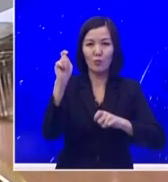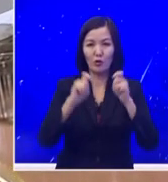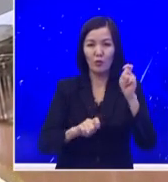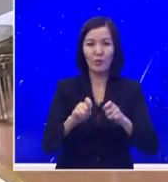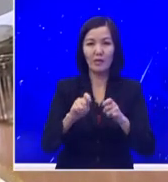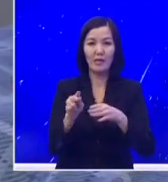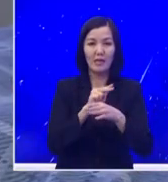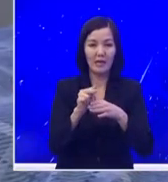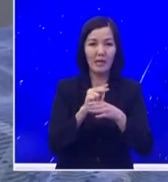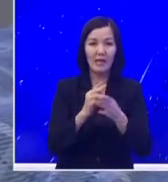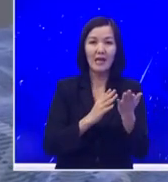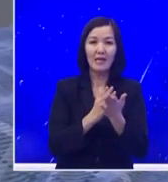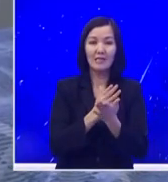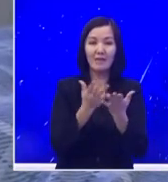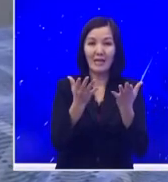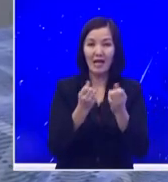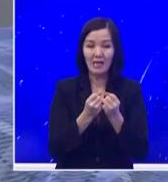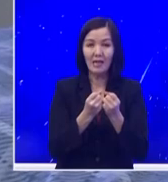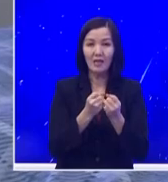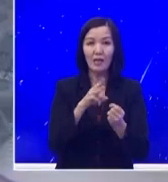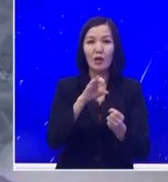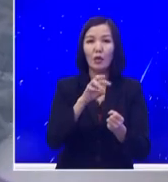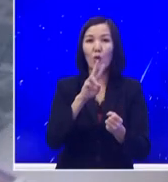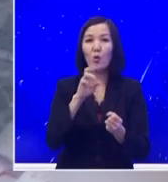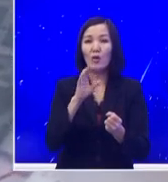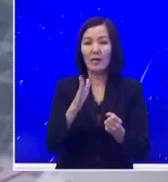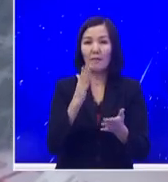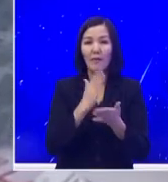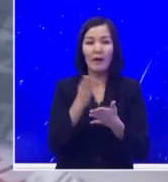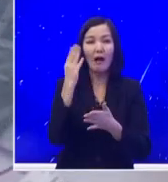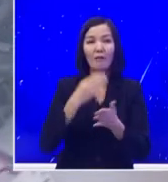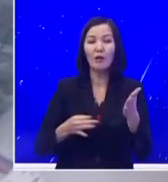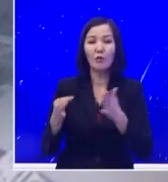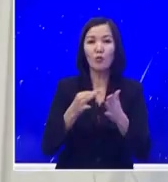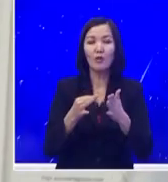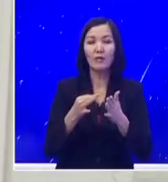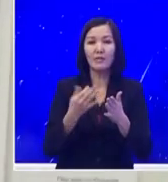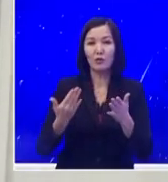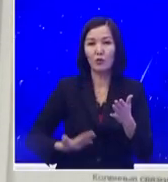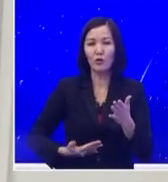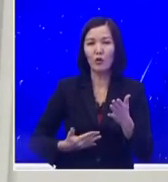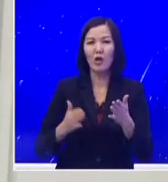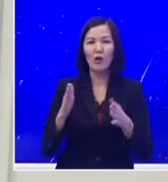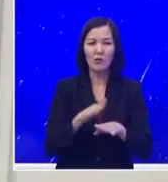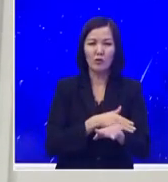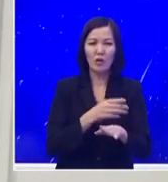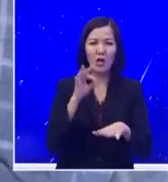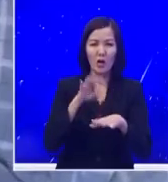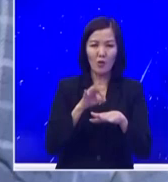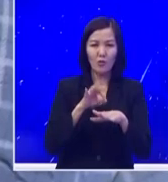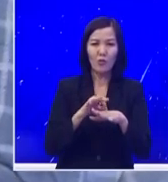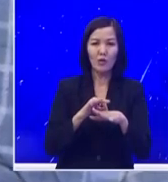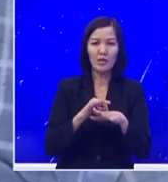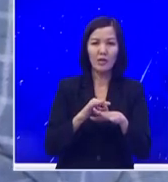келіп ем алады. Қызметіне жүгінгеннің ішінде Толик Құрбанов та бар. Алматы облысының тұрғыны созылмалы буын ауруына шалдыққан.